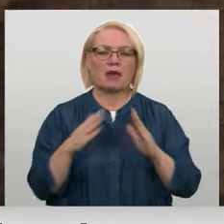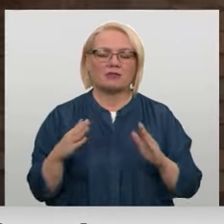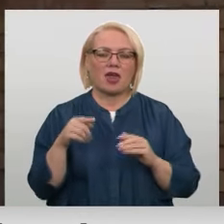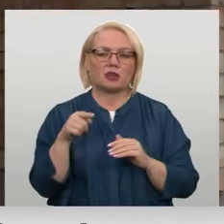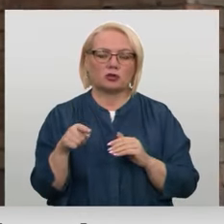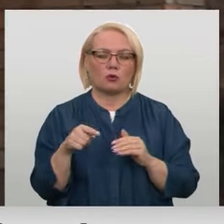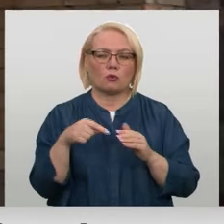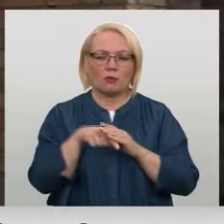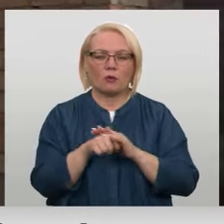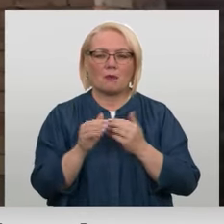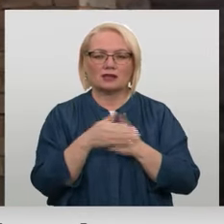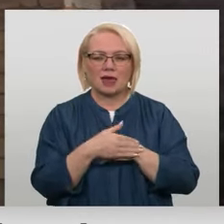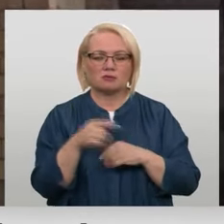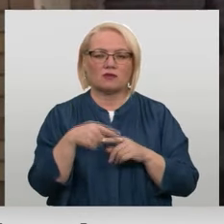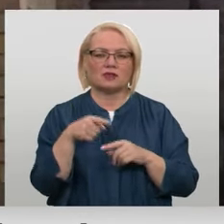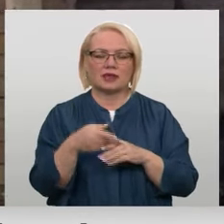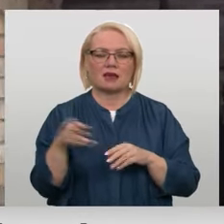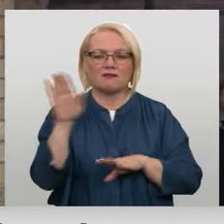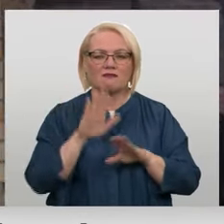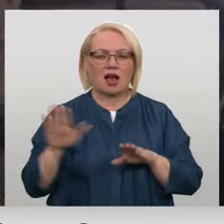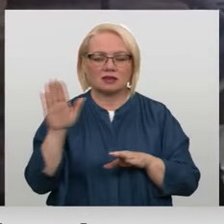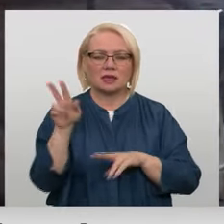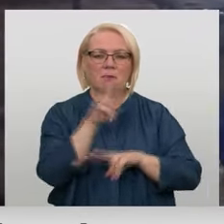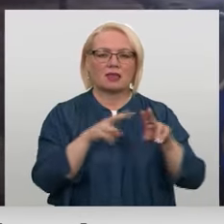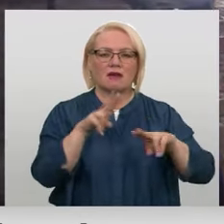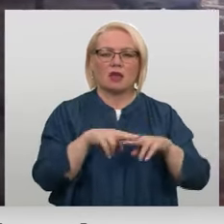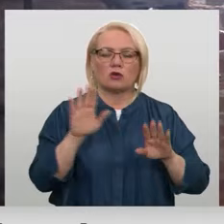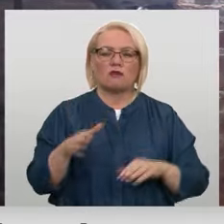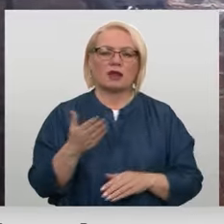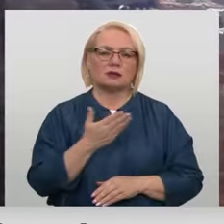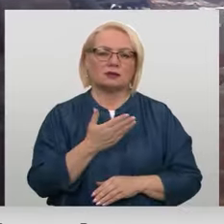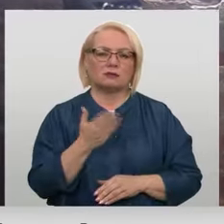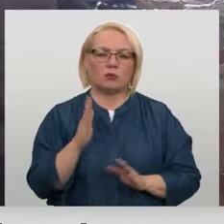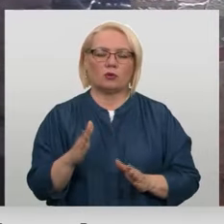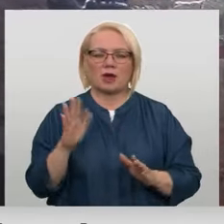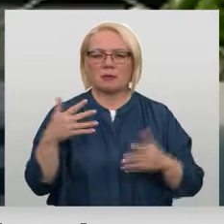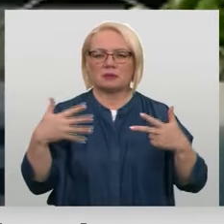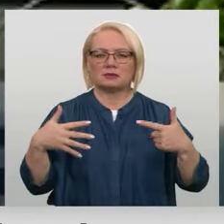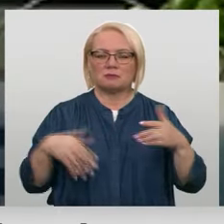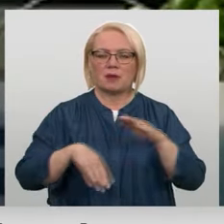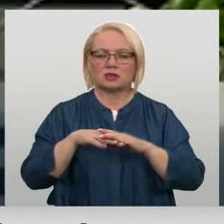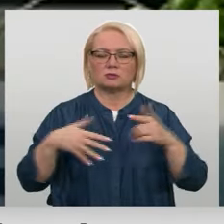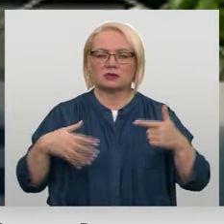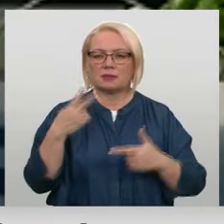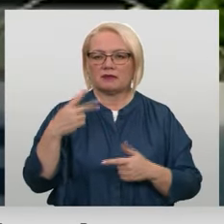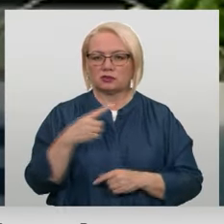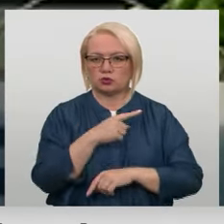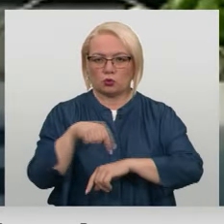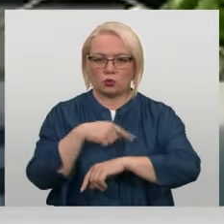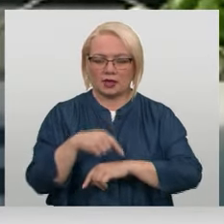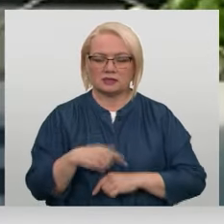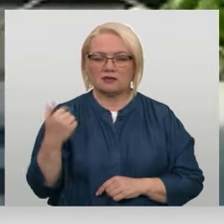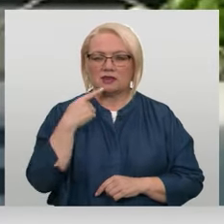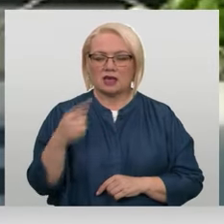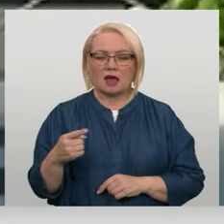procesā. Šobrīd valstī tiek meklētas un apzinātas vietas, kurās var uzturēties maksimums līdz 72 stundām. Koncepts paredz arī tādā